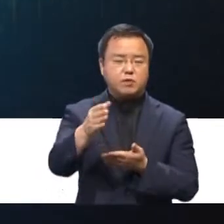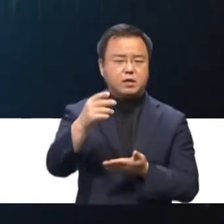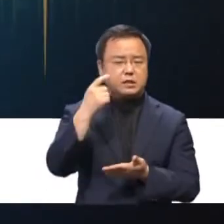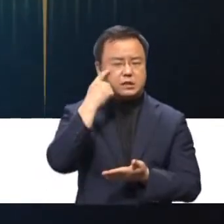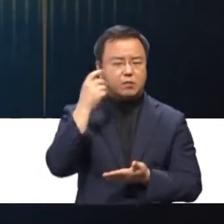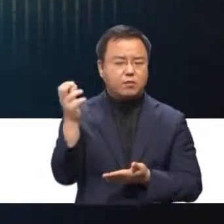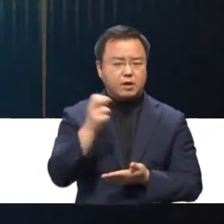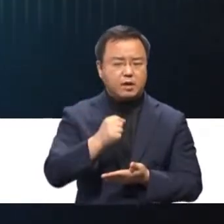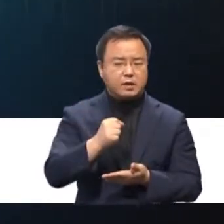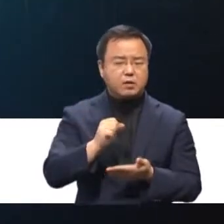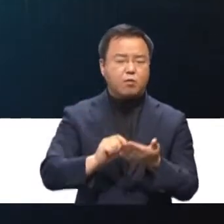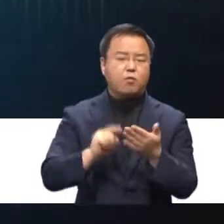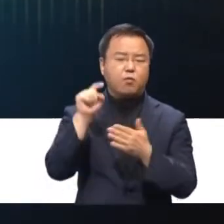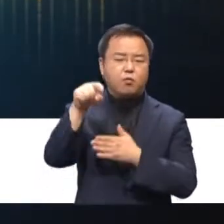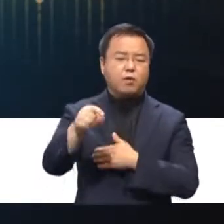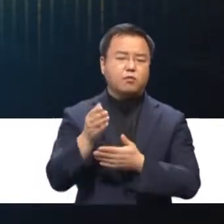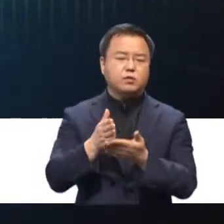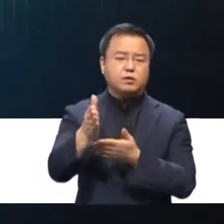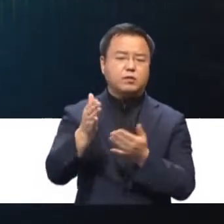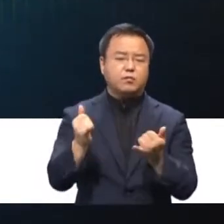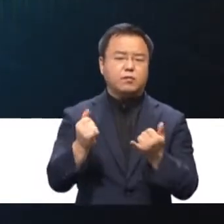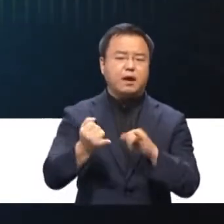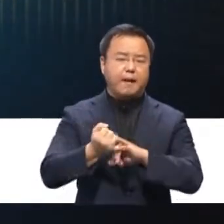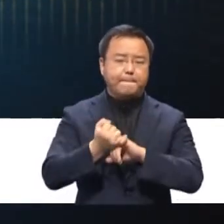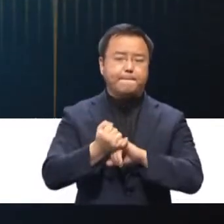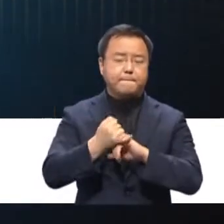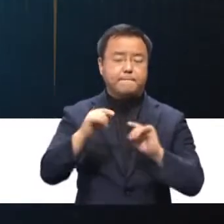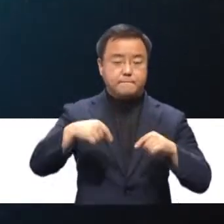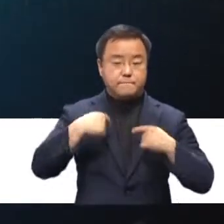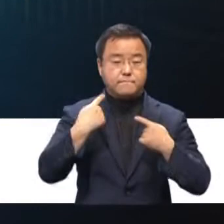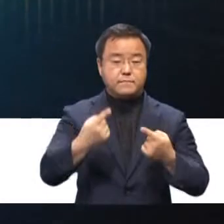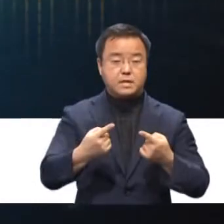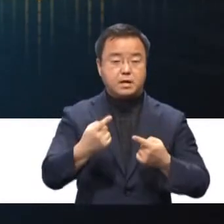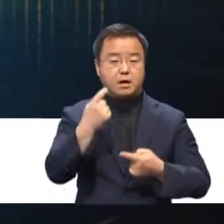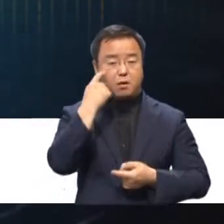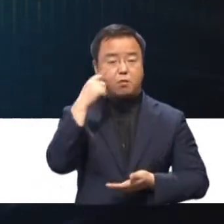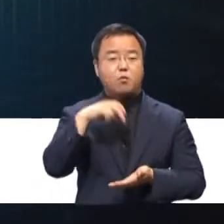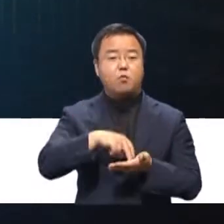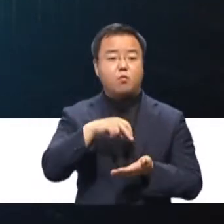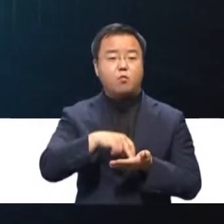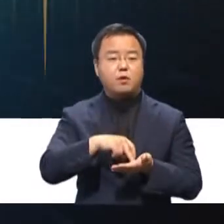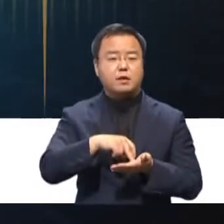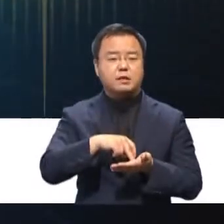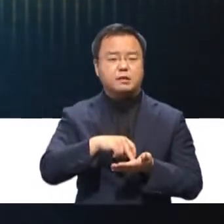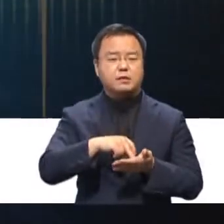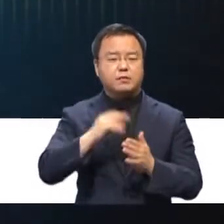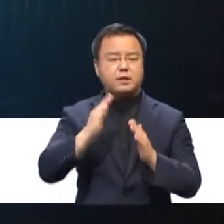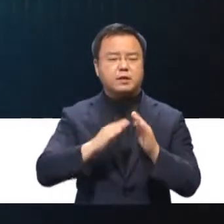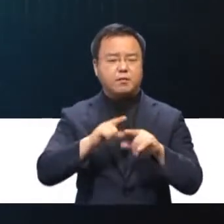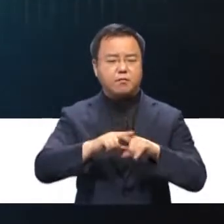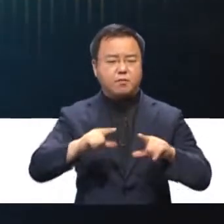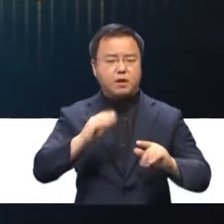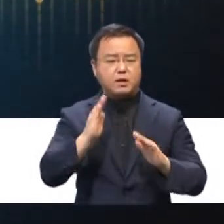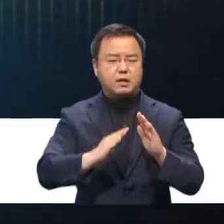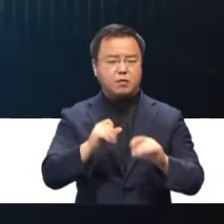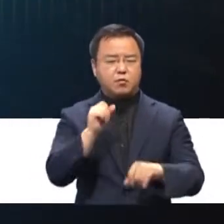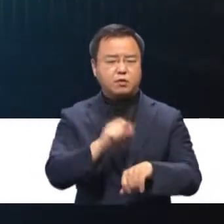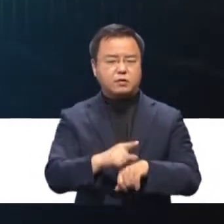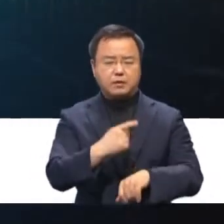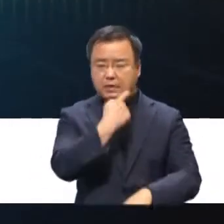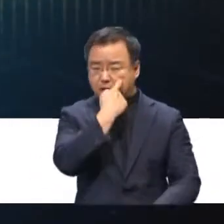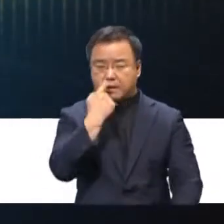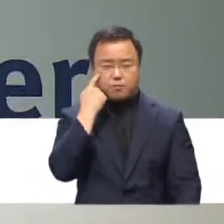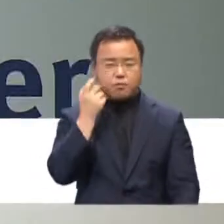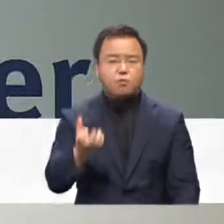관점을 갖고 있는 외부 전문가 반드시 들어가서 관점이 형평성 은과 객관성 을 보 중 할 수